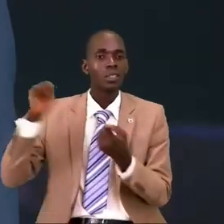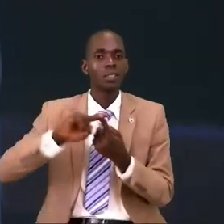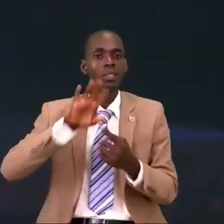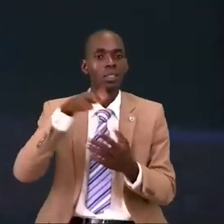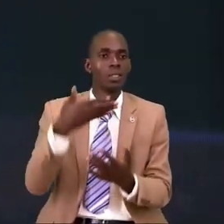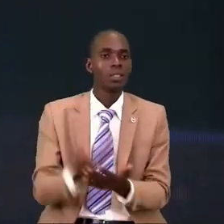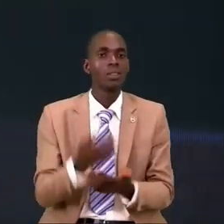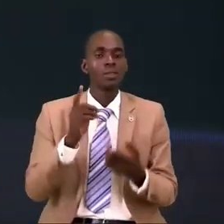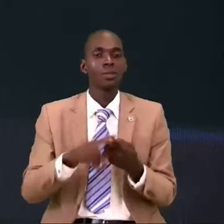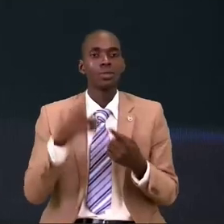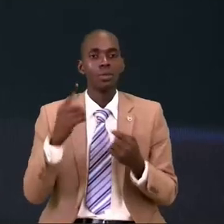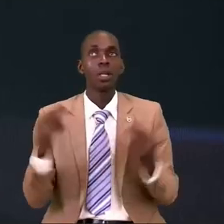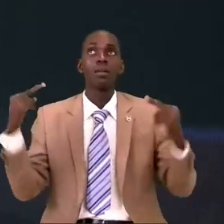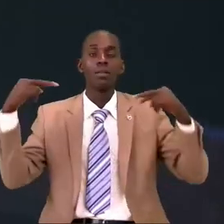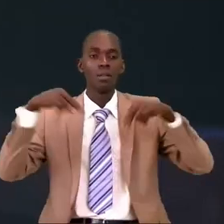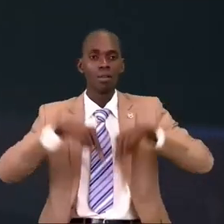Les Philistins,